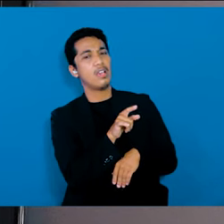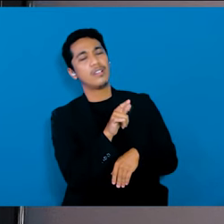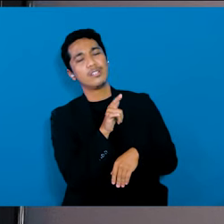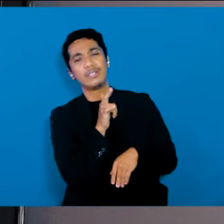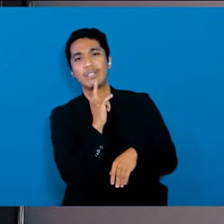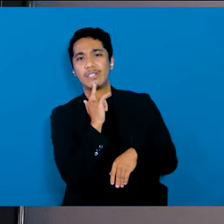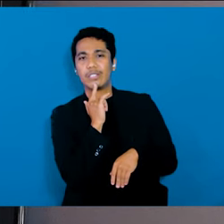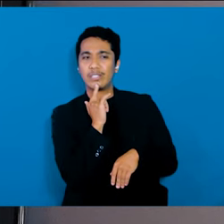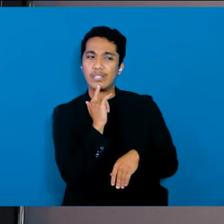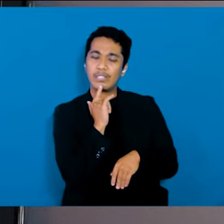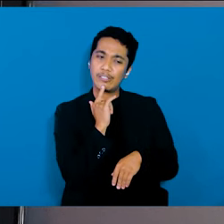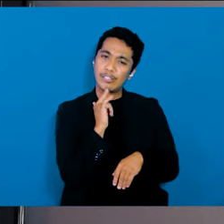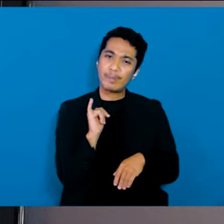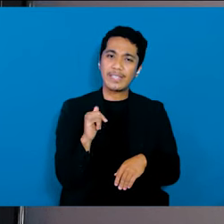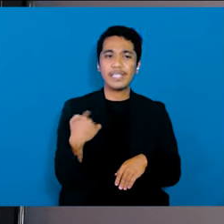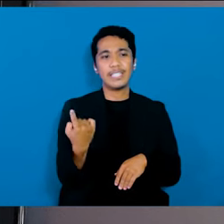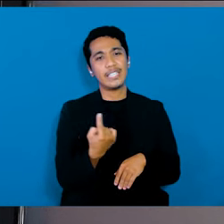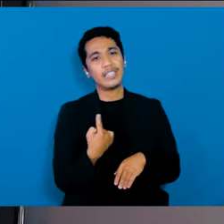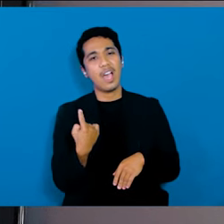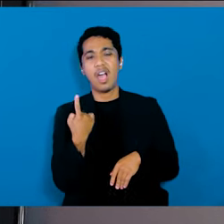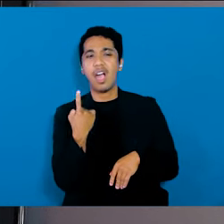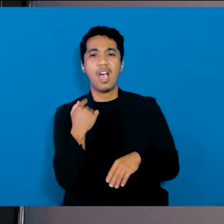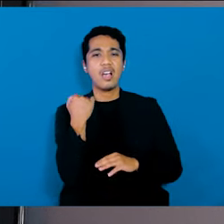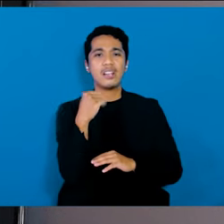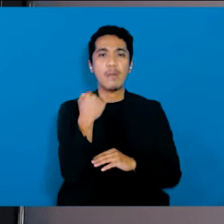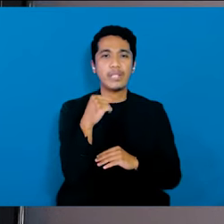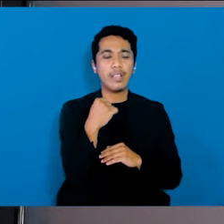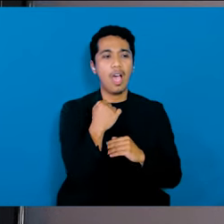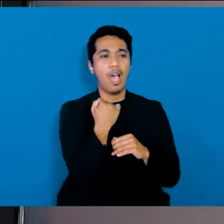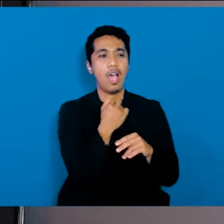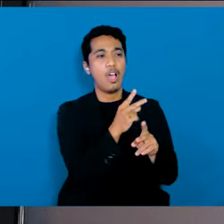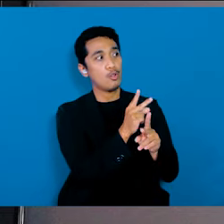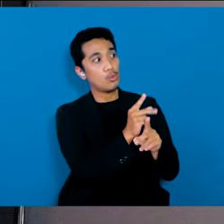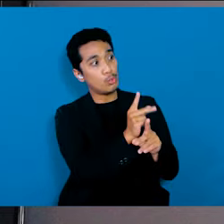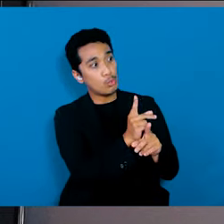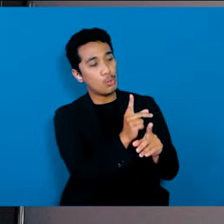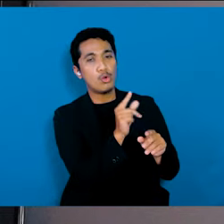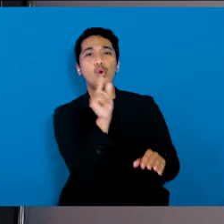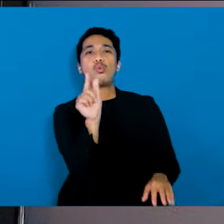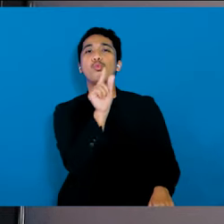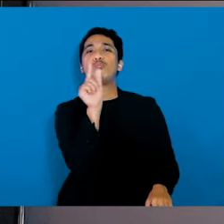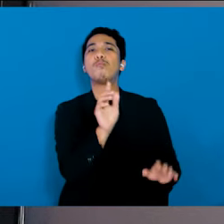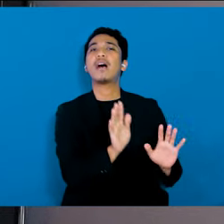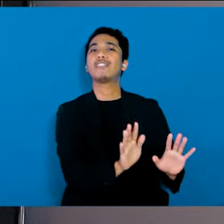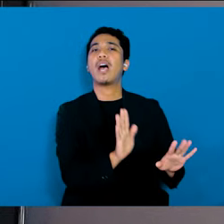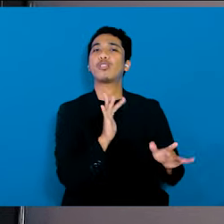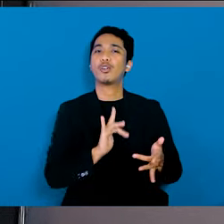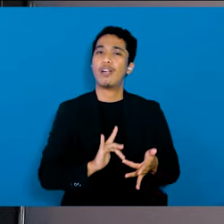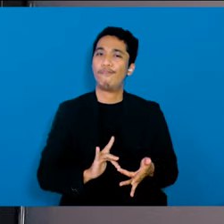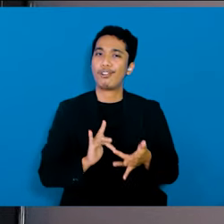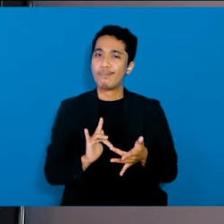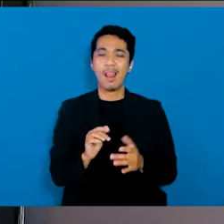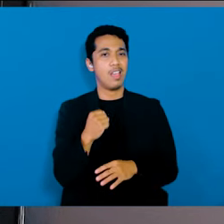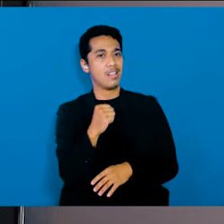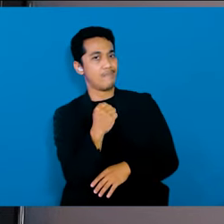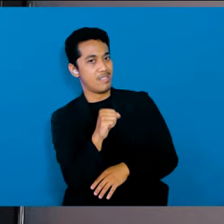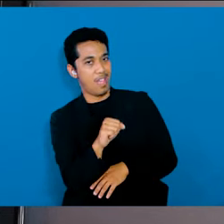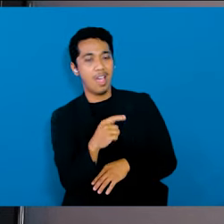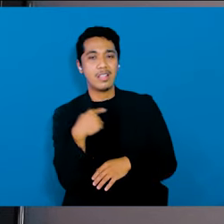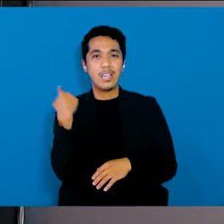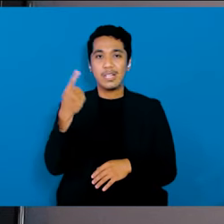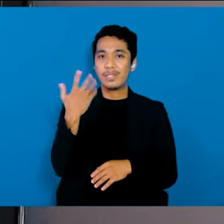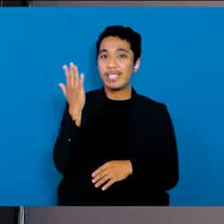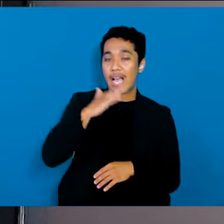ya, apa kita tidak bisa terpaku ke guru yang reguler yang formal di sekolah gitu ya,